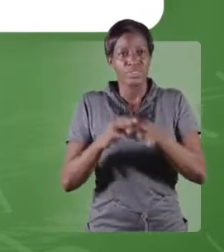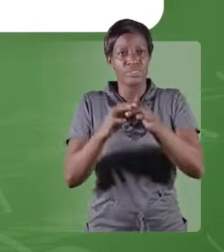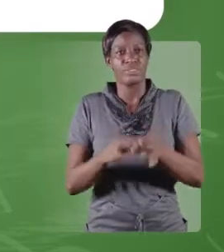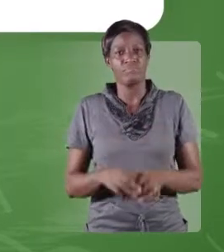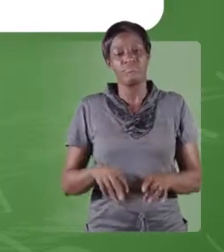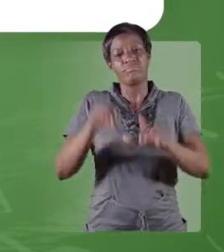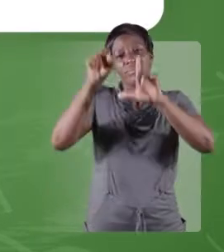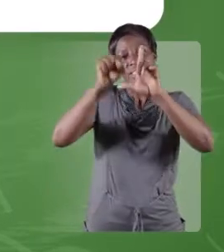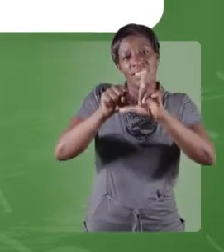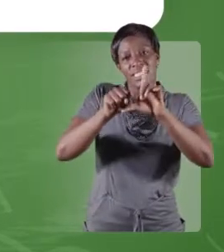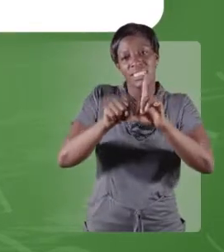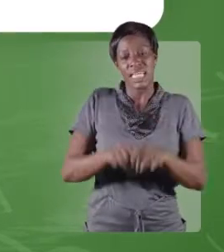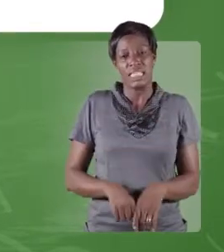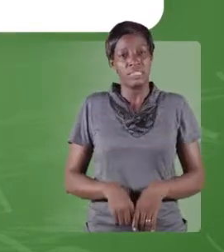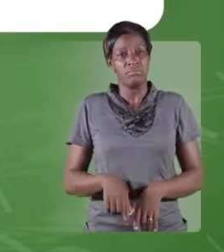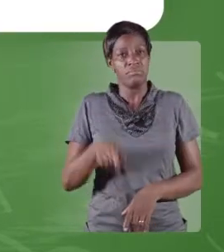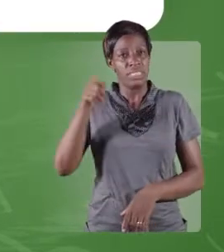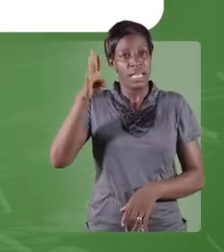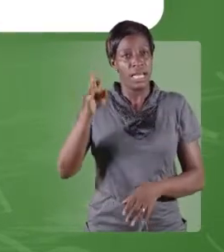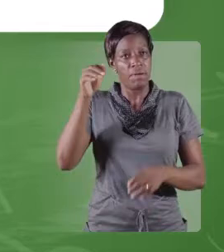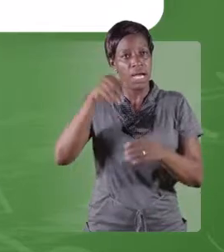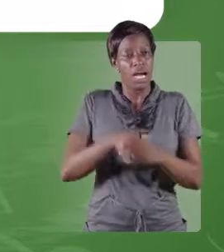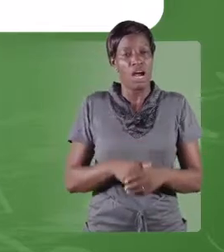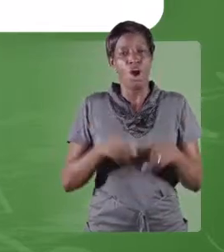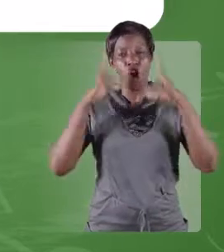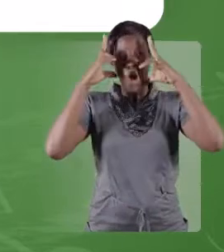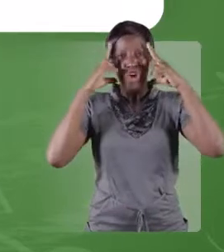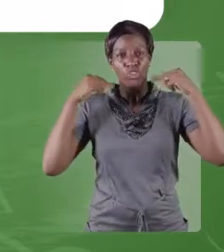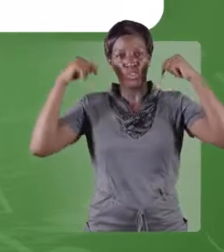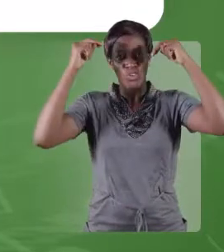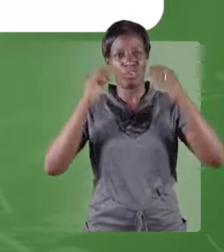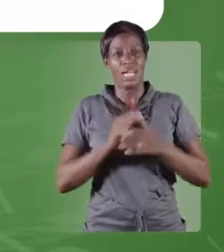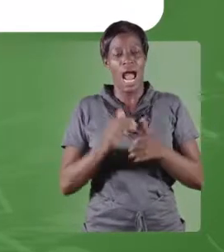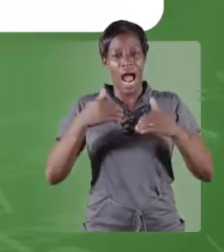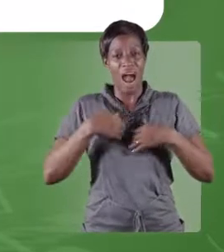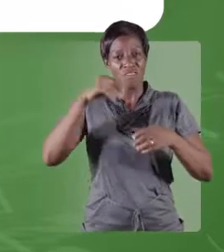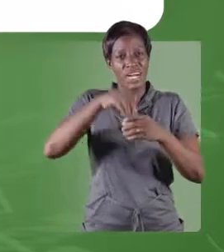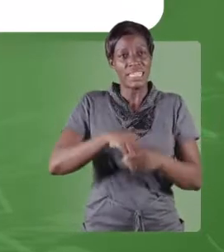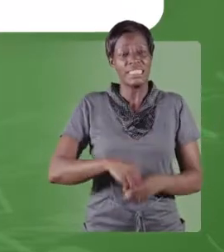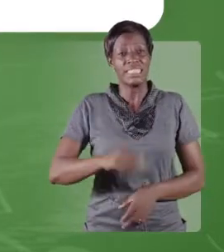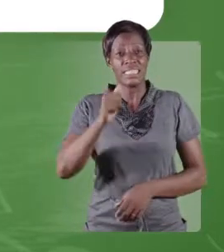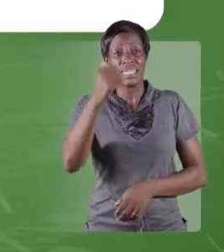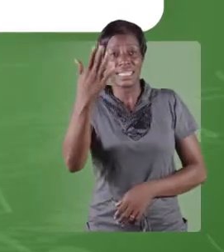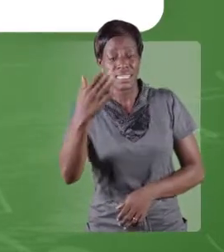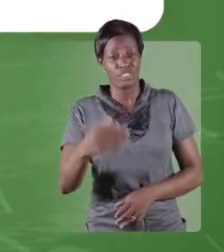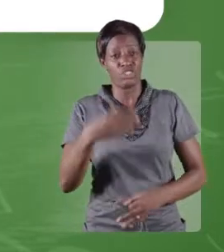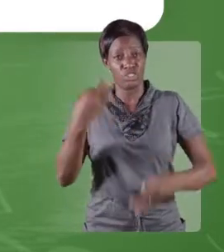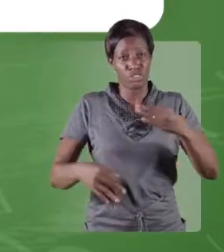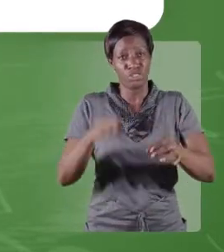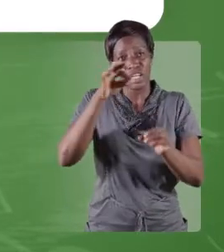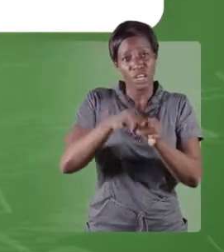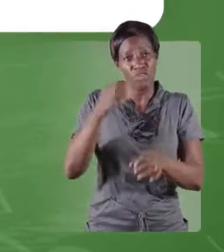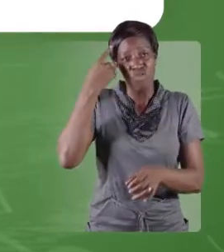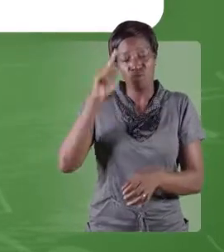siège à La Haye, en Hollande. Il comprend 15 juges élus pour 9 ans par l'Assemblée